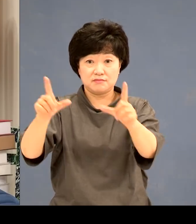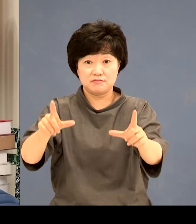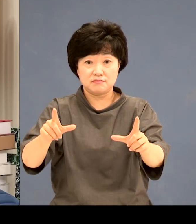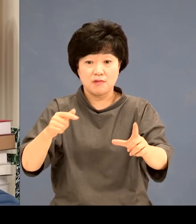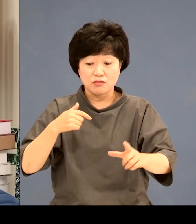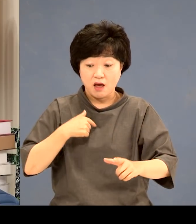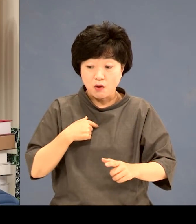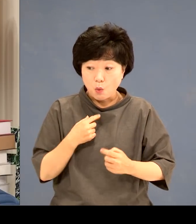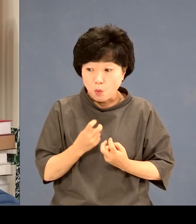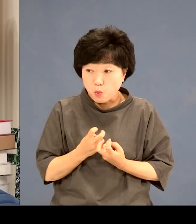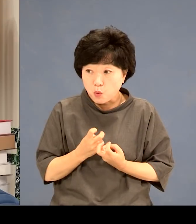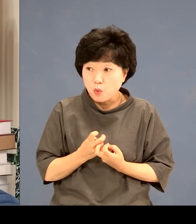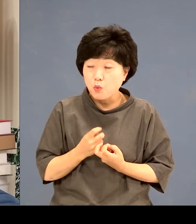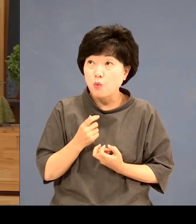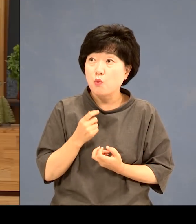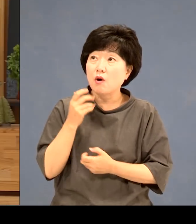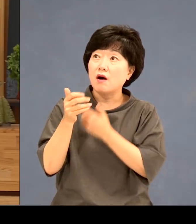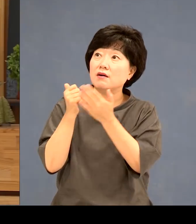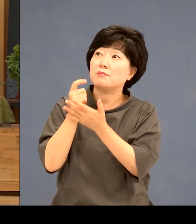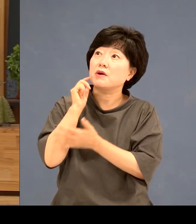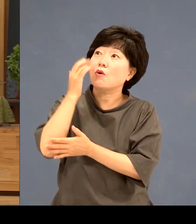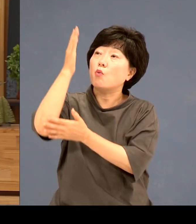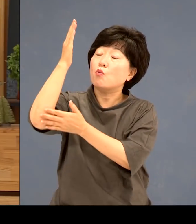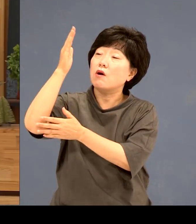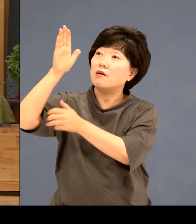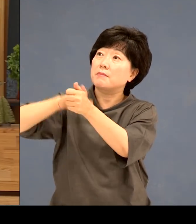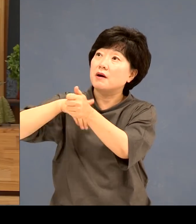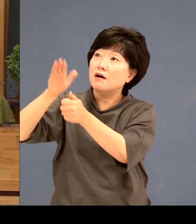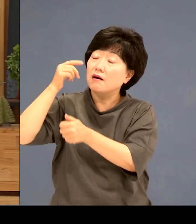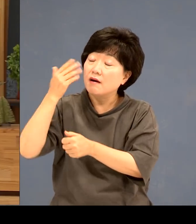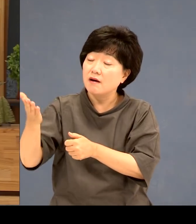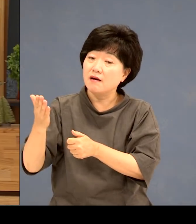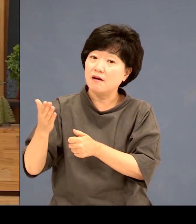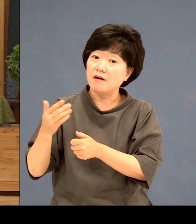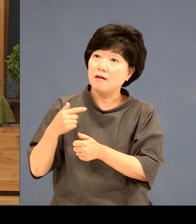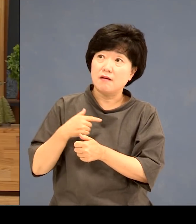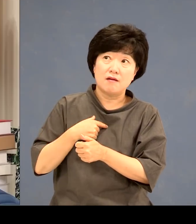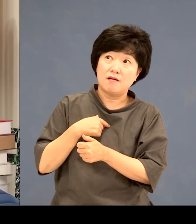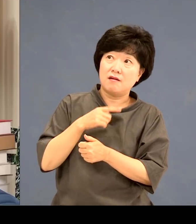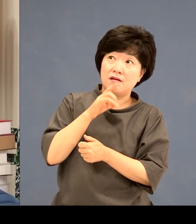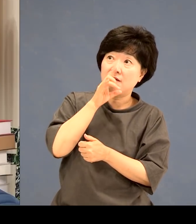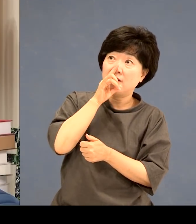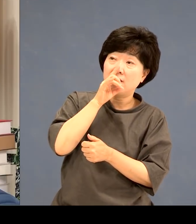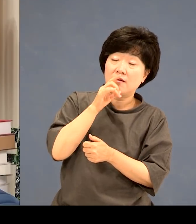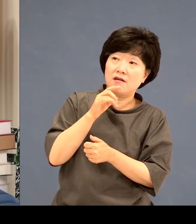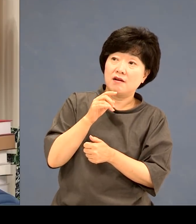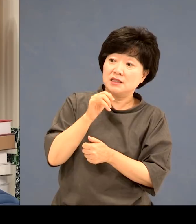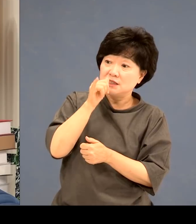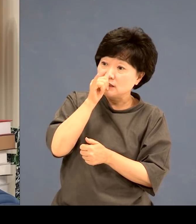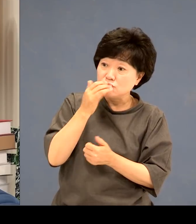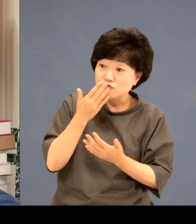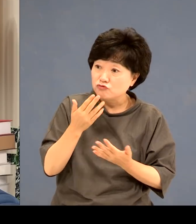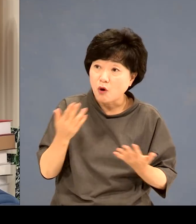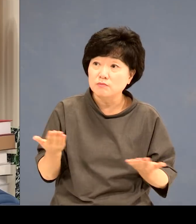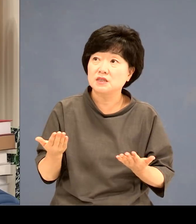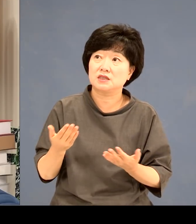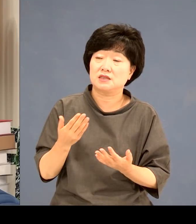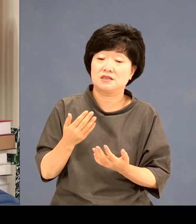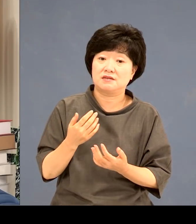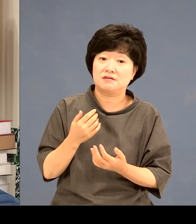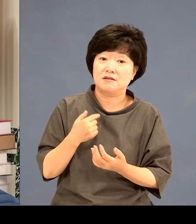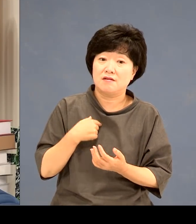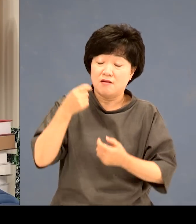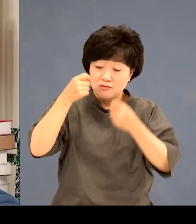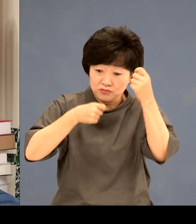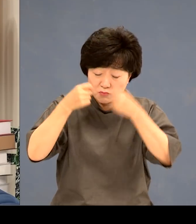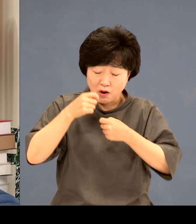영광을 짓밟았다라는 네. 생각을 한 적이 없어요. 예, 그리고 예, 예. 많은 사역자분들이나 목회자분들이나 예. 선교사님들이 하나님의 영광을 위해서 살지 그럼요, 네.